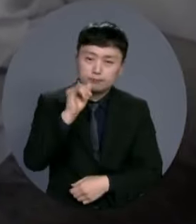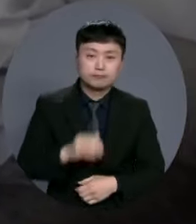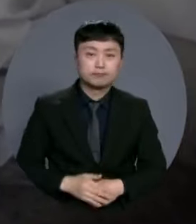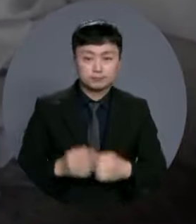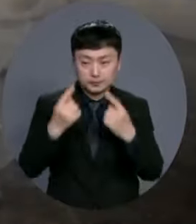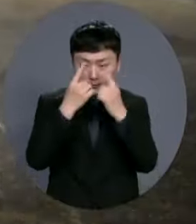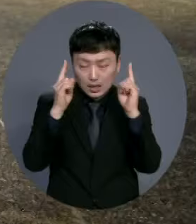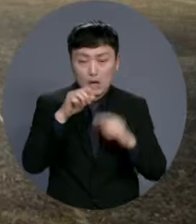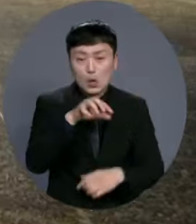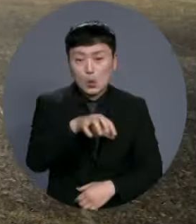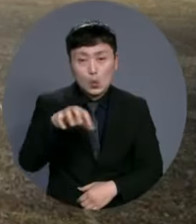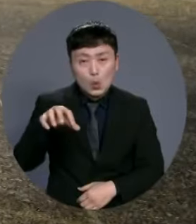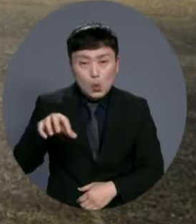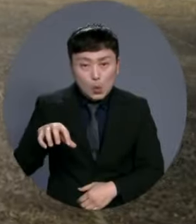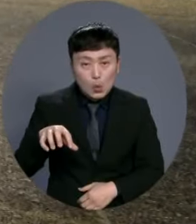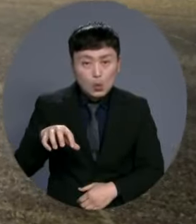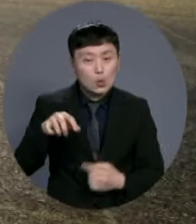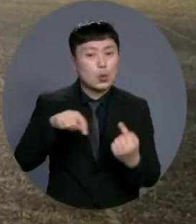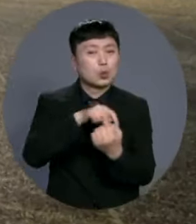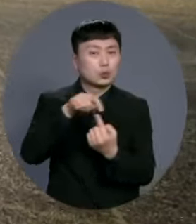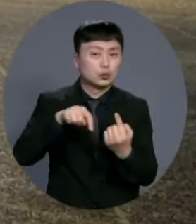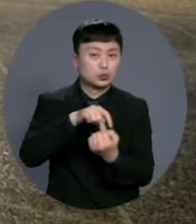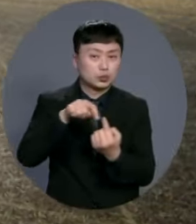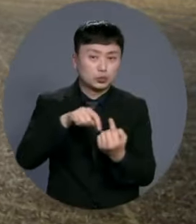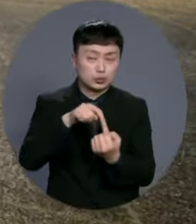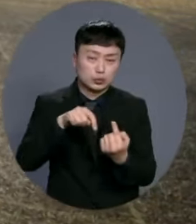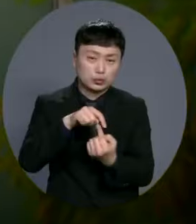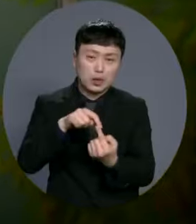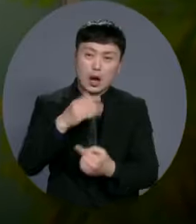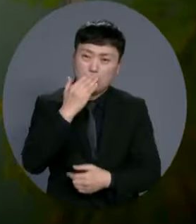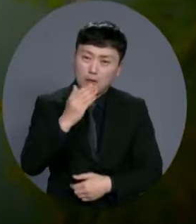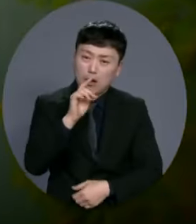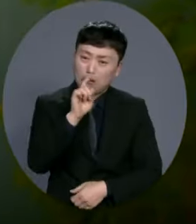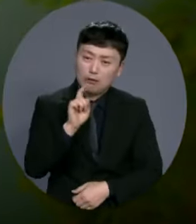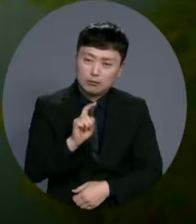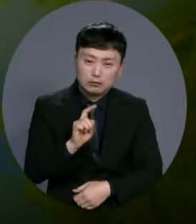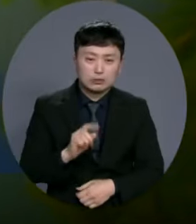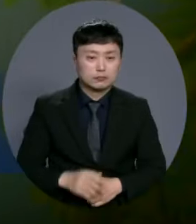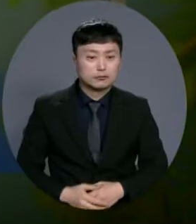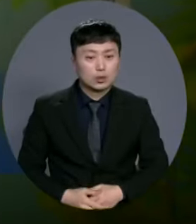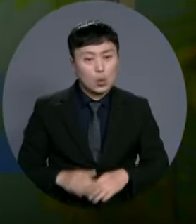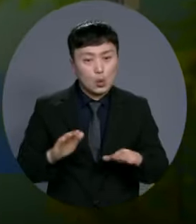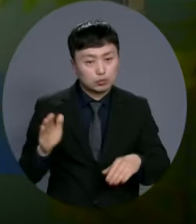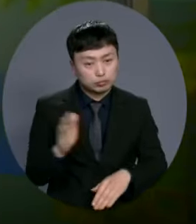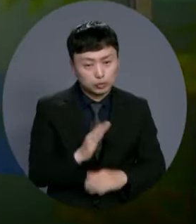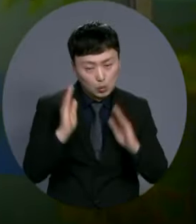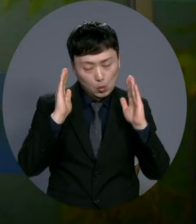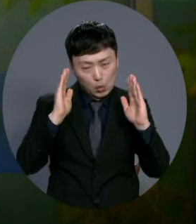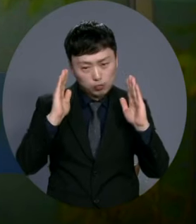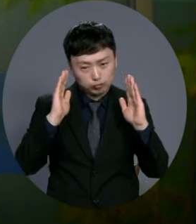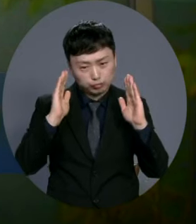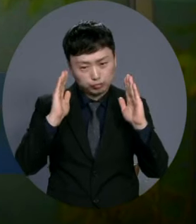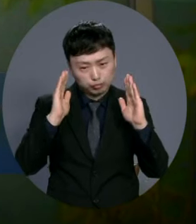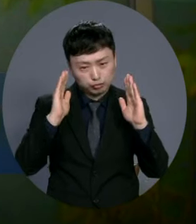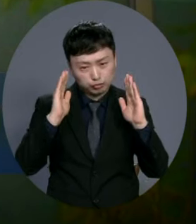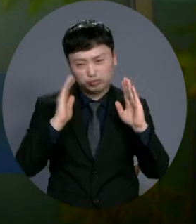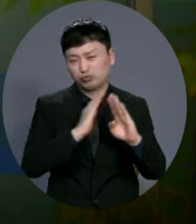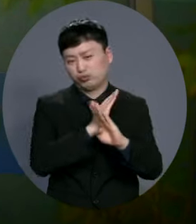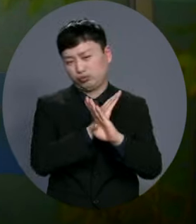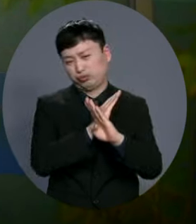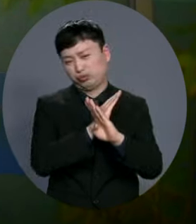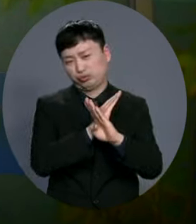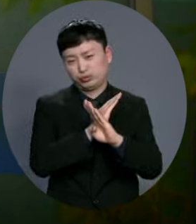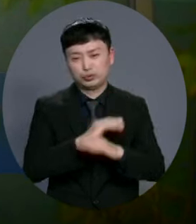대학에서는 정상적인 학사 운영이 가능할지 비상이 걸렸습니다. 이제 오늘부터 수업에 참여를 거의 안 하고 있을 겁니다. 그래서